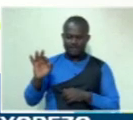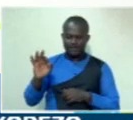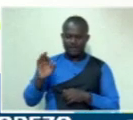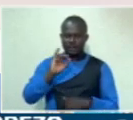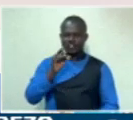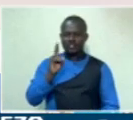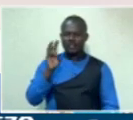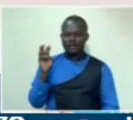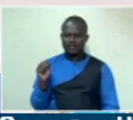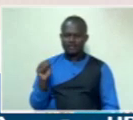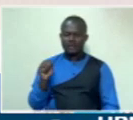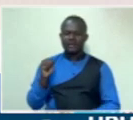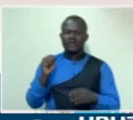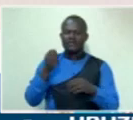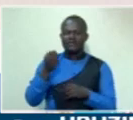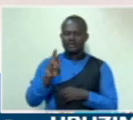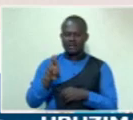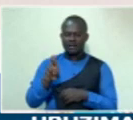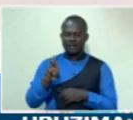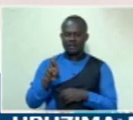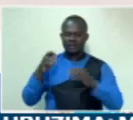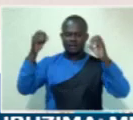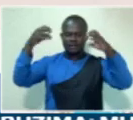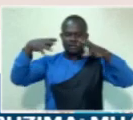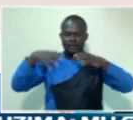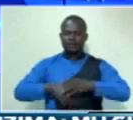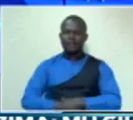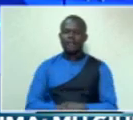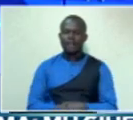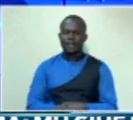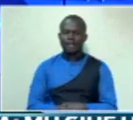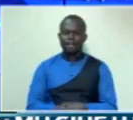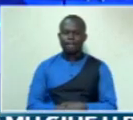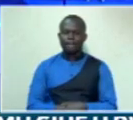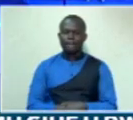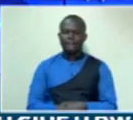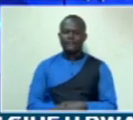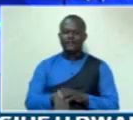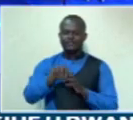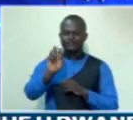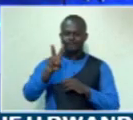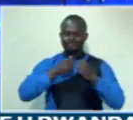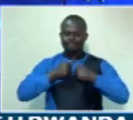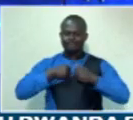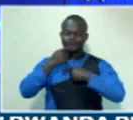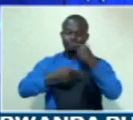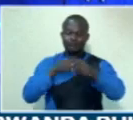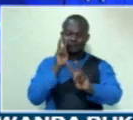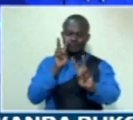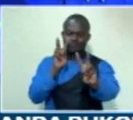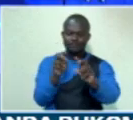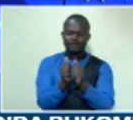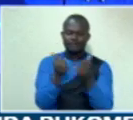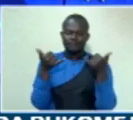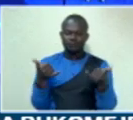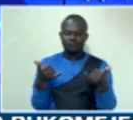Jean Thomas Imanishimwe televiziyo y'u Rwanda ikigali ni televiziyo Rwanda mukomeje gukurikira